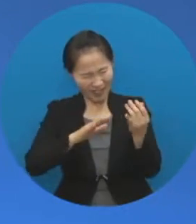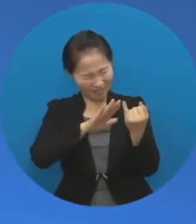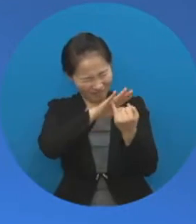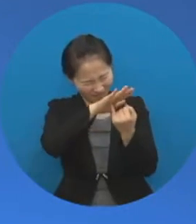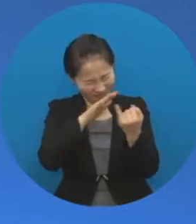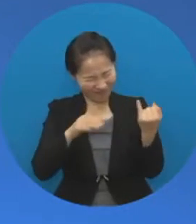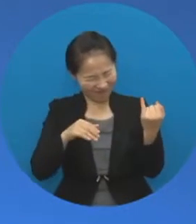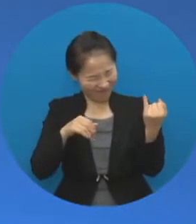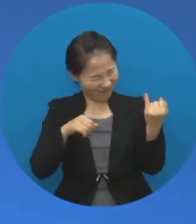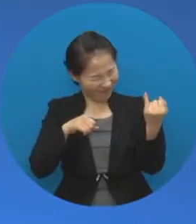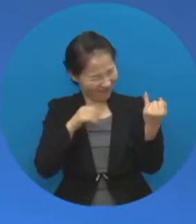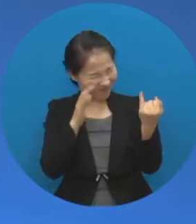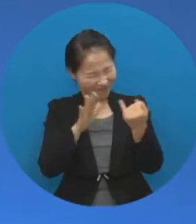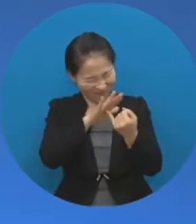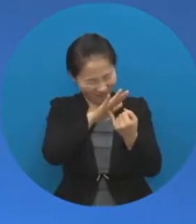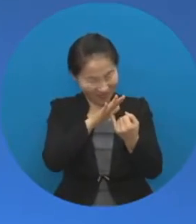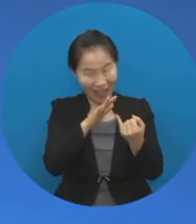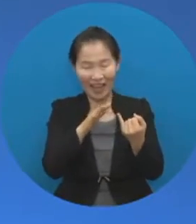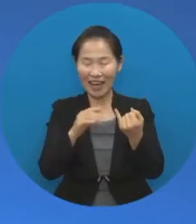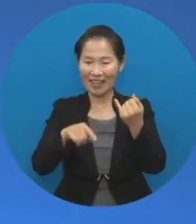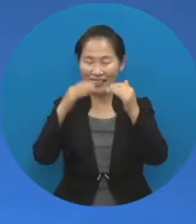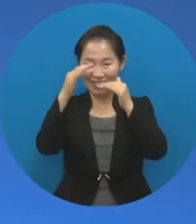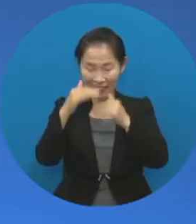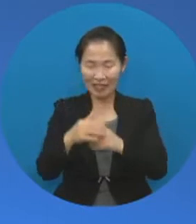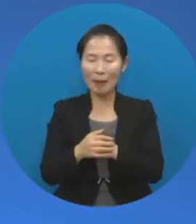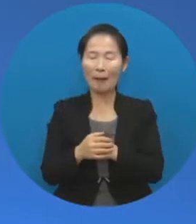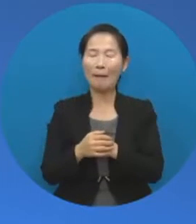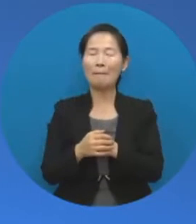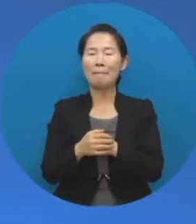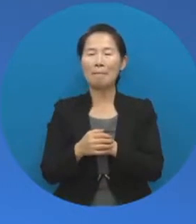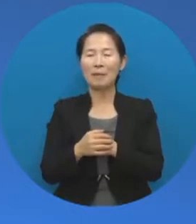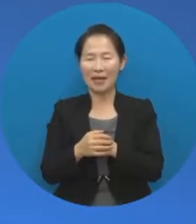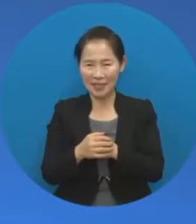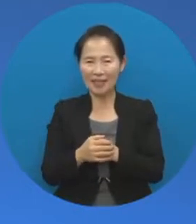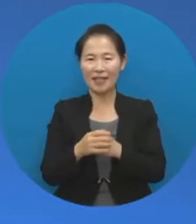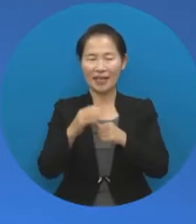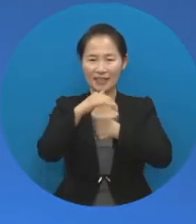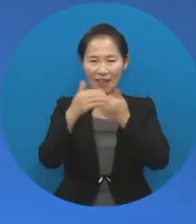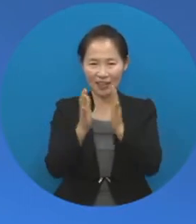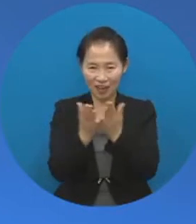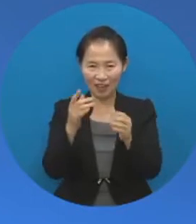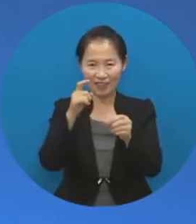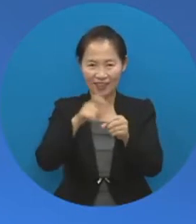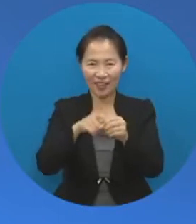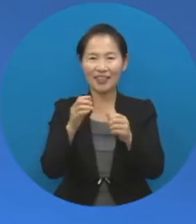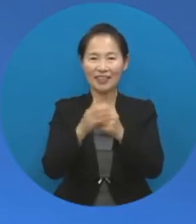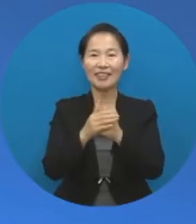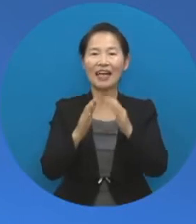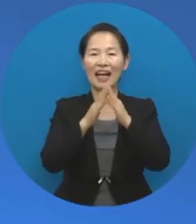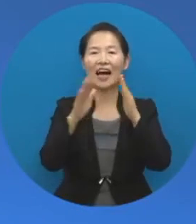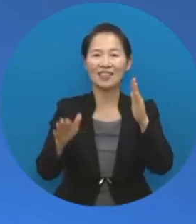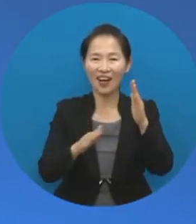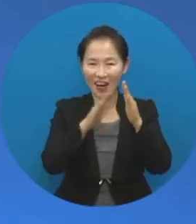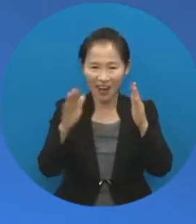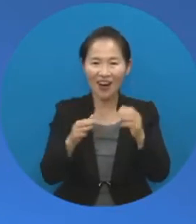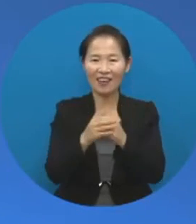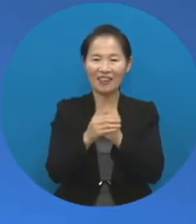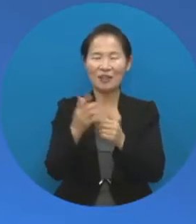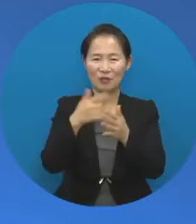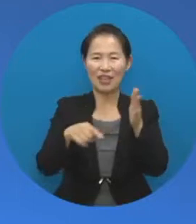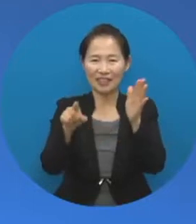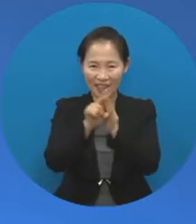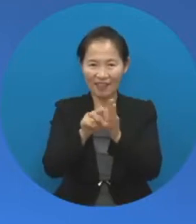남편한테 이제 결혼할 때 우리는 이 말씀대로 성경적인 가정을 만들었으면 좋겠다. 그래서